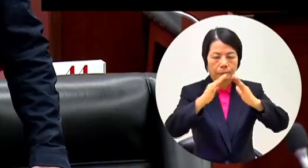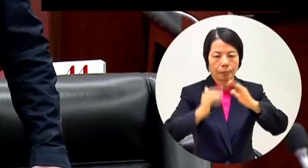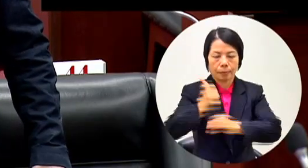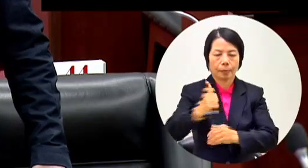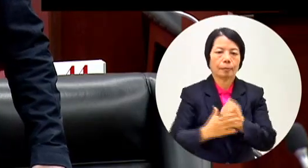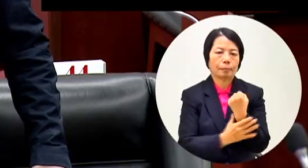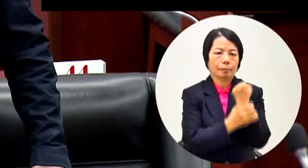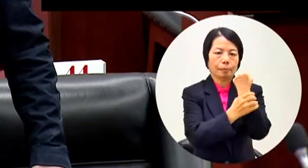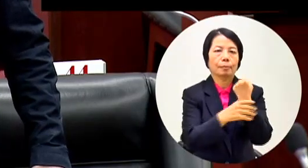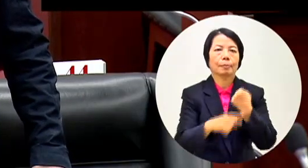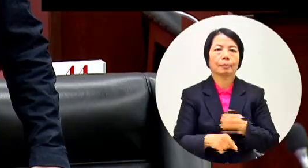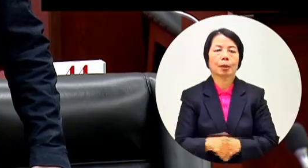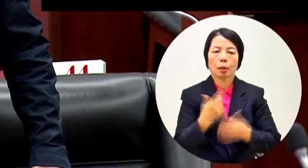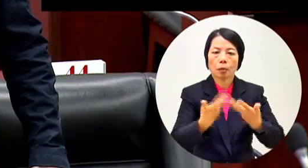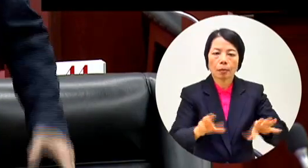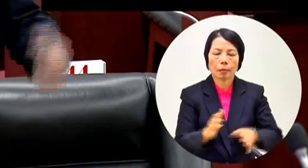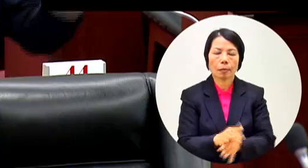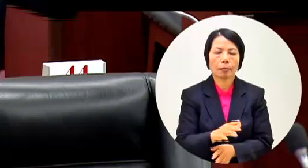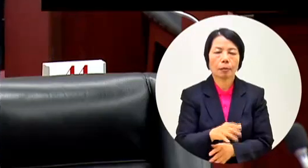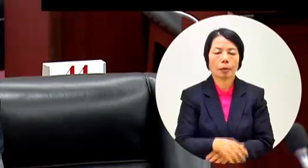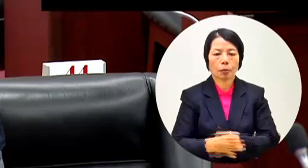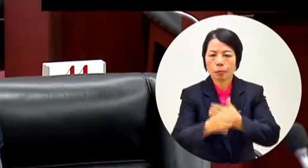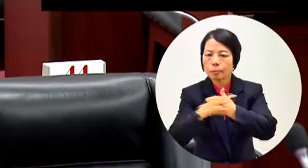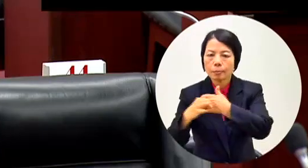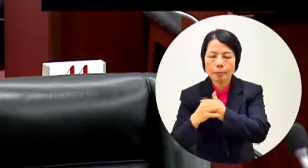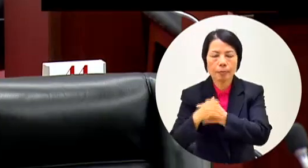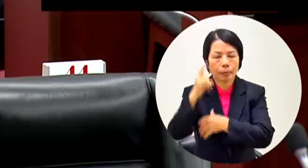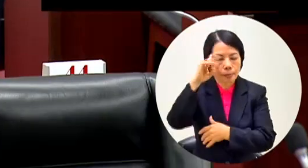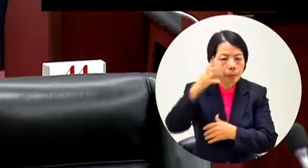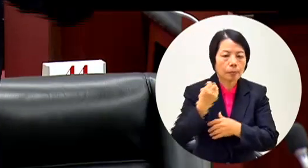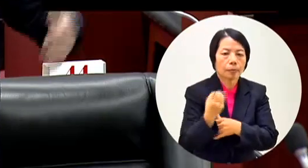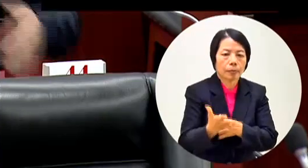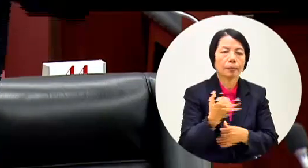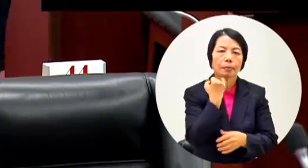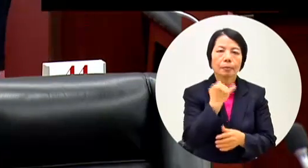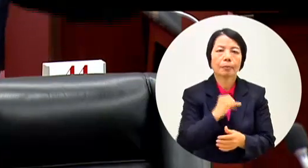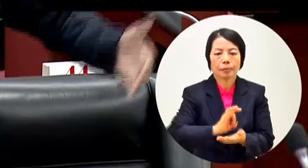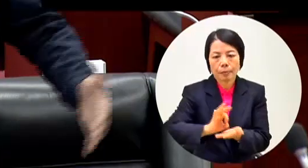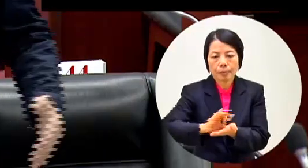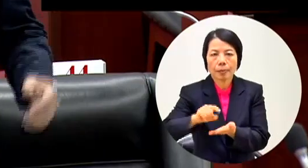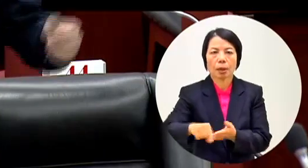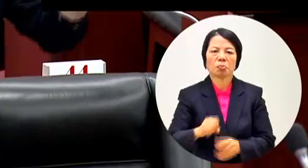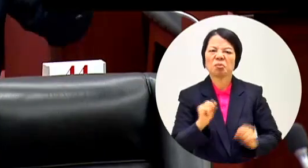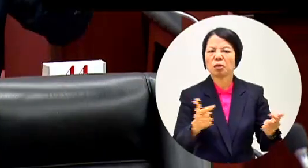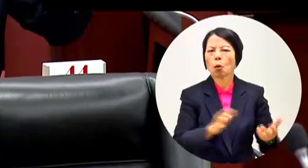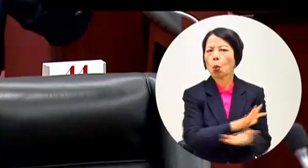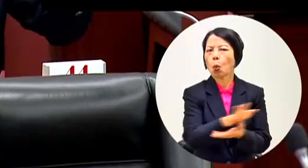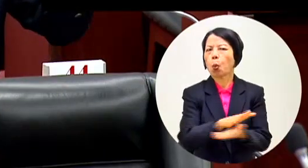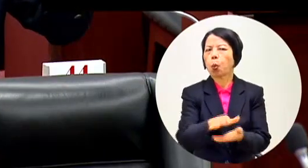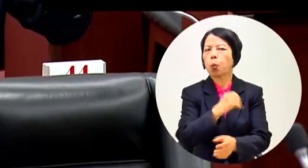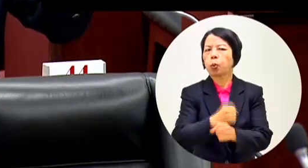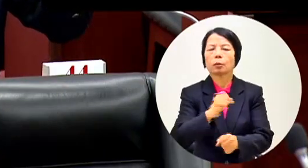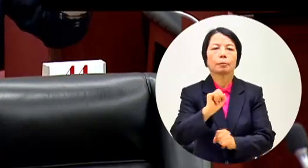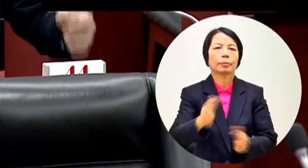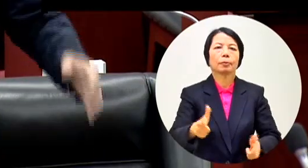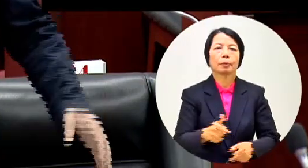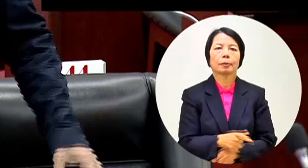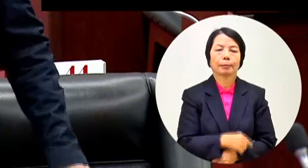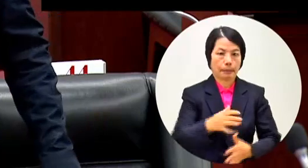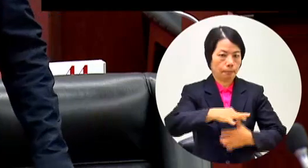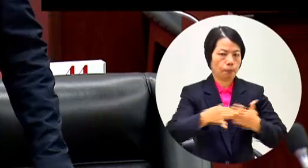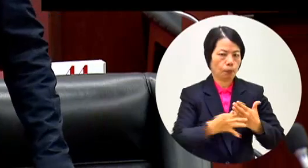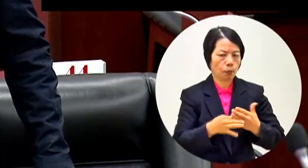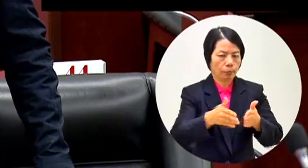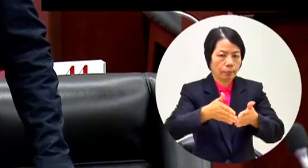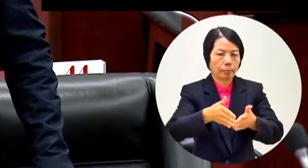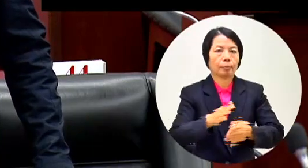才有可能被拿出来，拿出来不是说黑白冲黑白洗啊，当然是它有一个机制，这是第一个。那在竞选过程